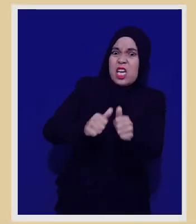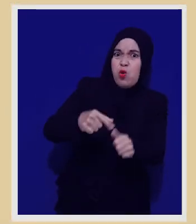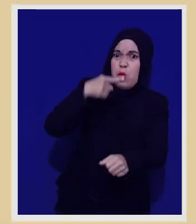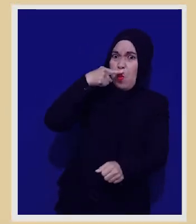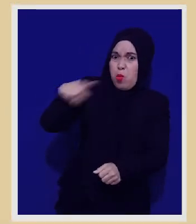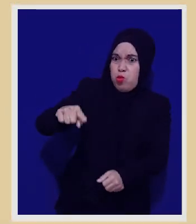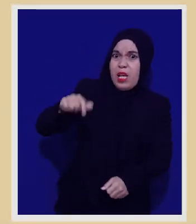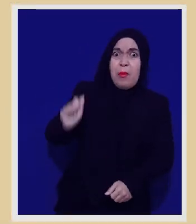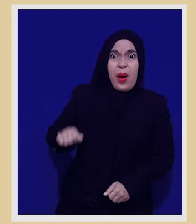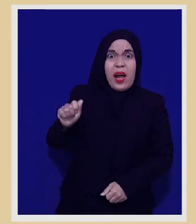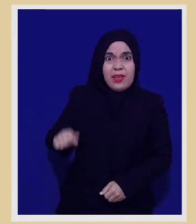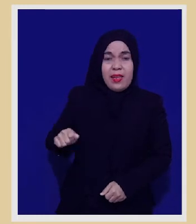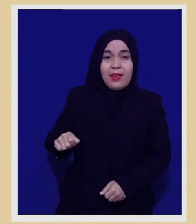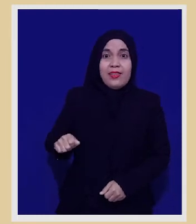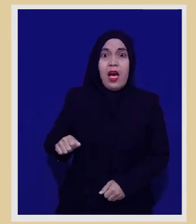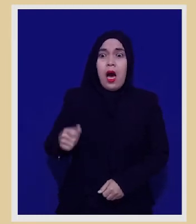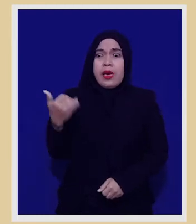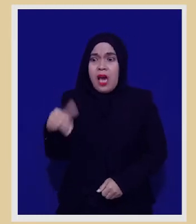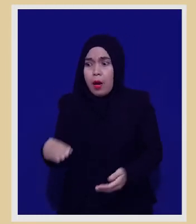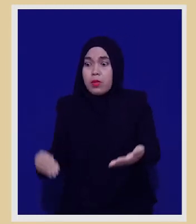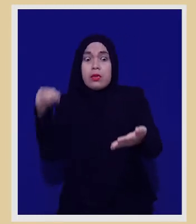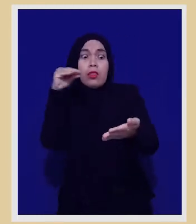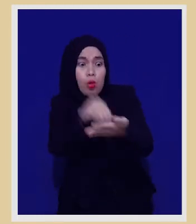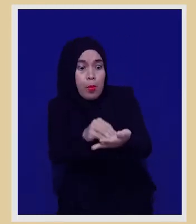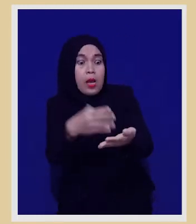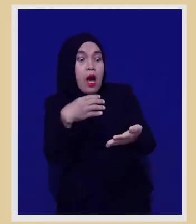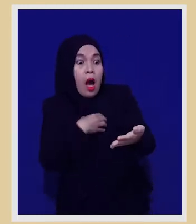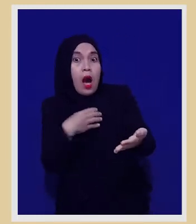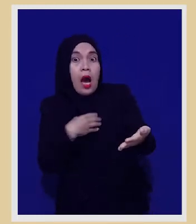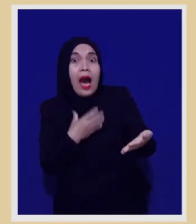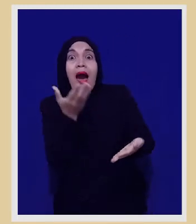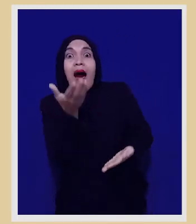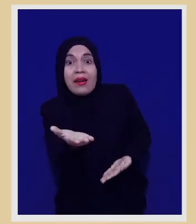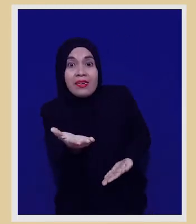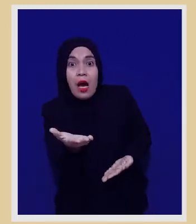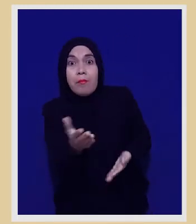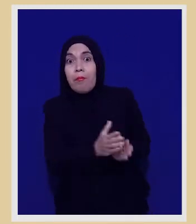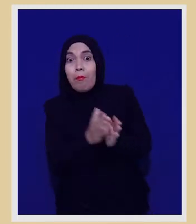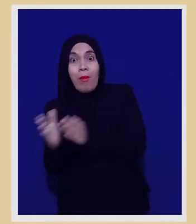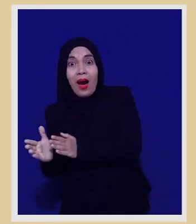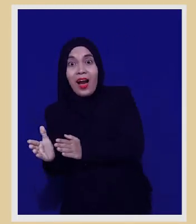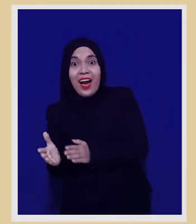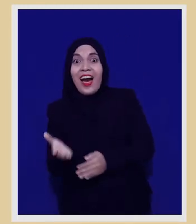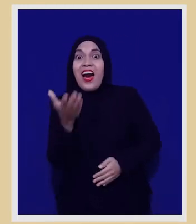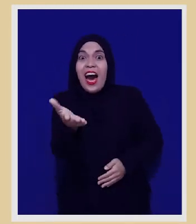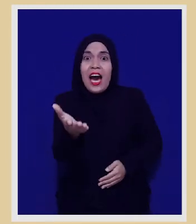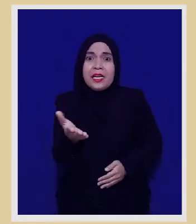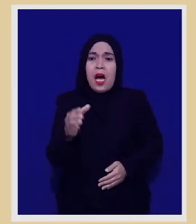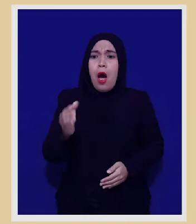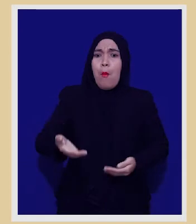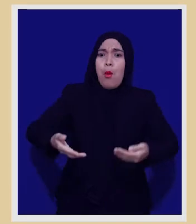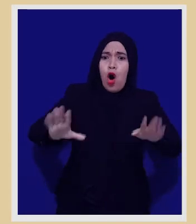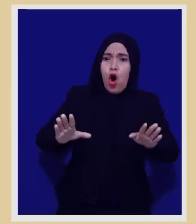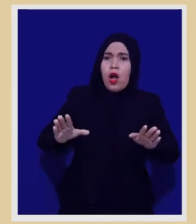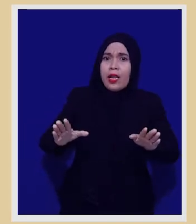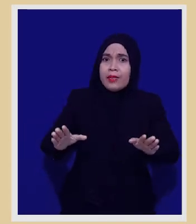nang mencantumkan hak-hak ikam, maka ikam dapat melakukan hal-hal diantaranya sebagai